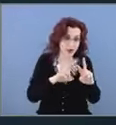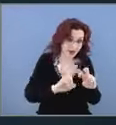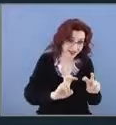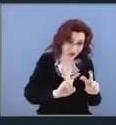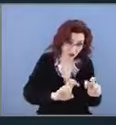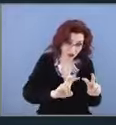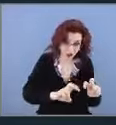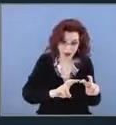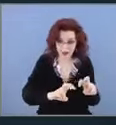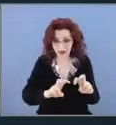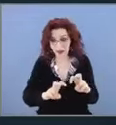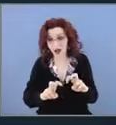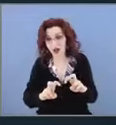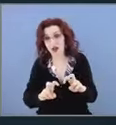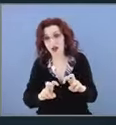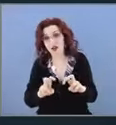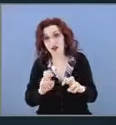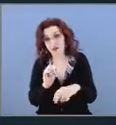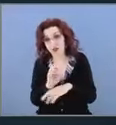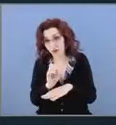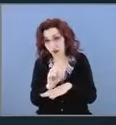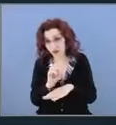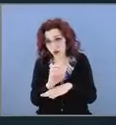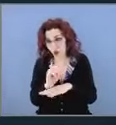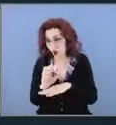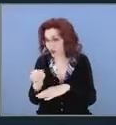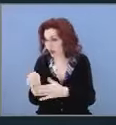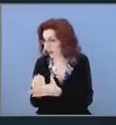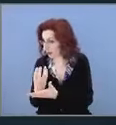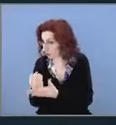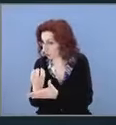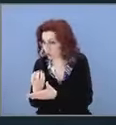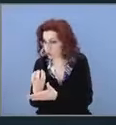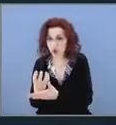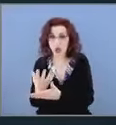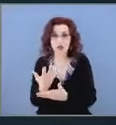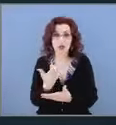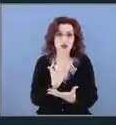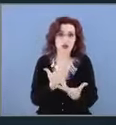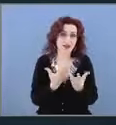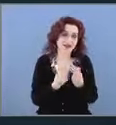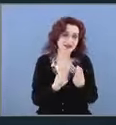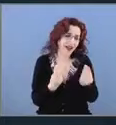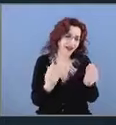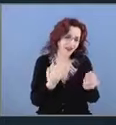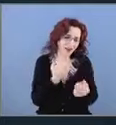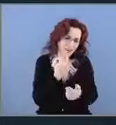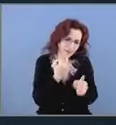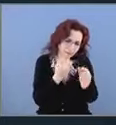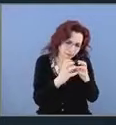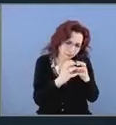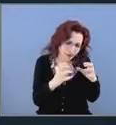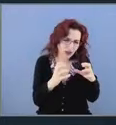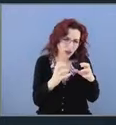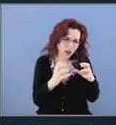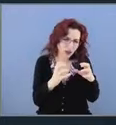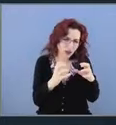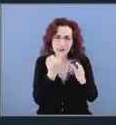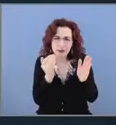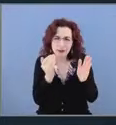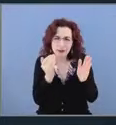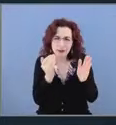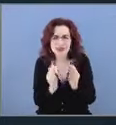produzione, le tante piccole, piccolissime e medie imprese del territorio e anche i consumatori, proprio per